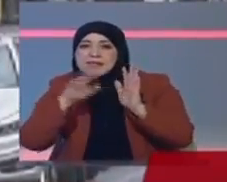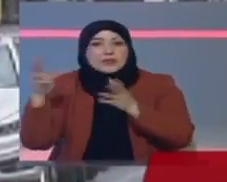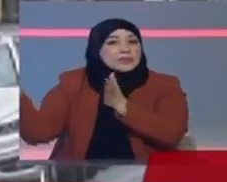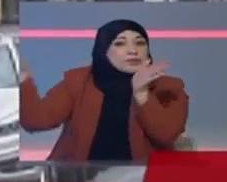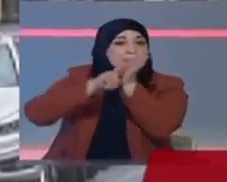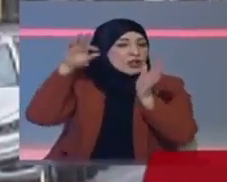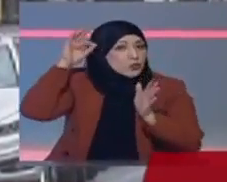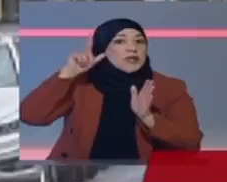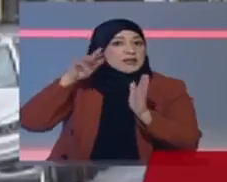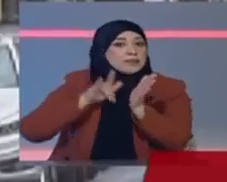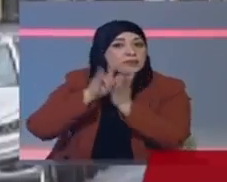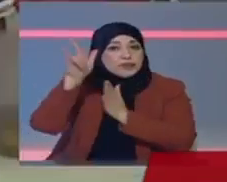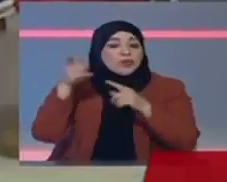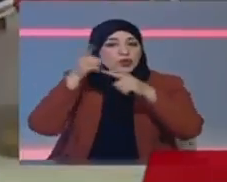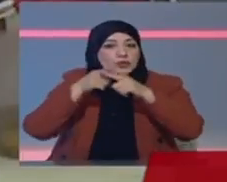منهم